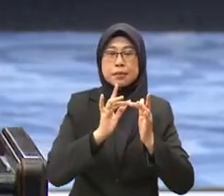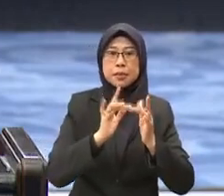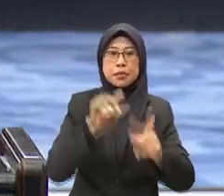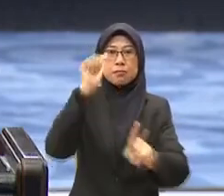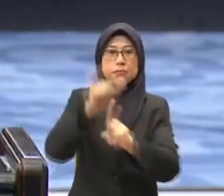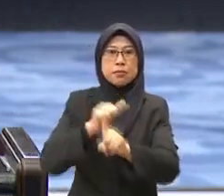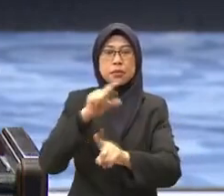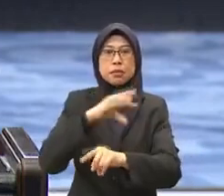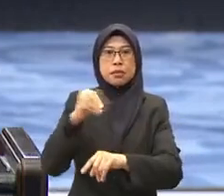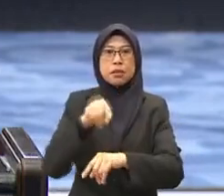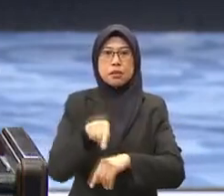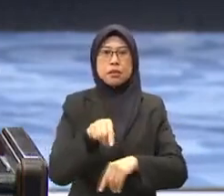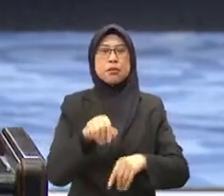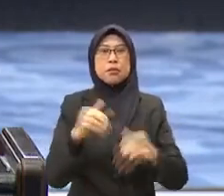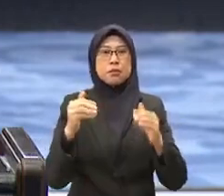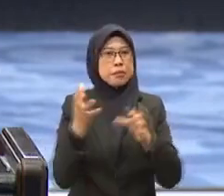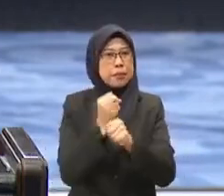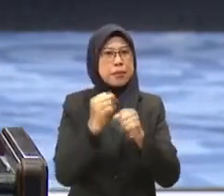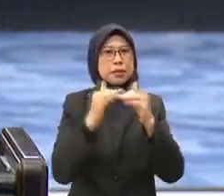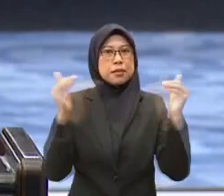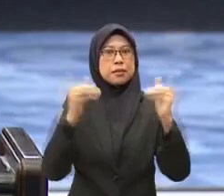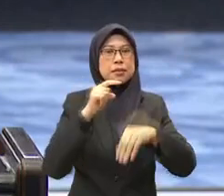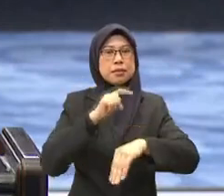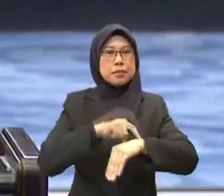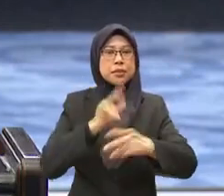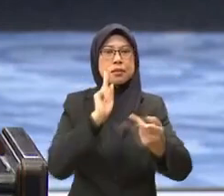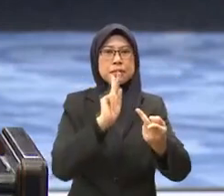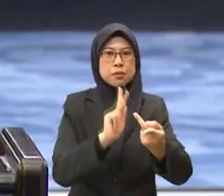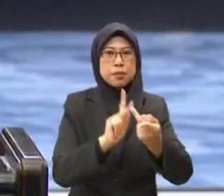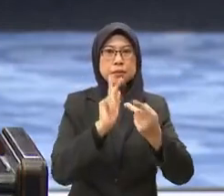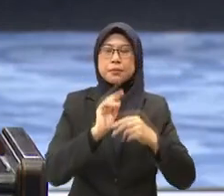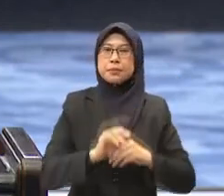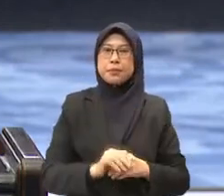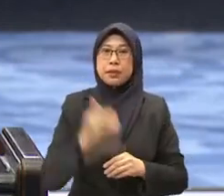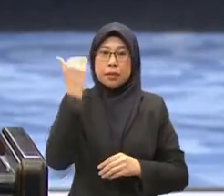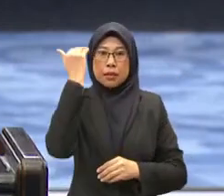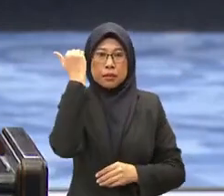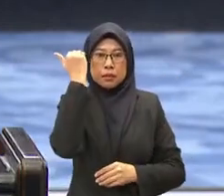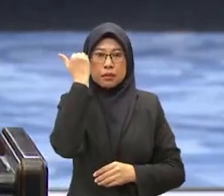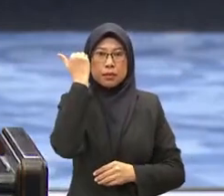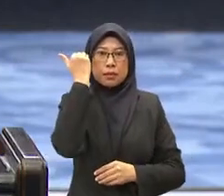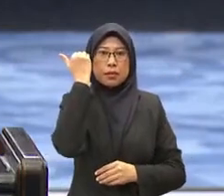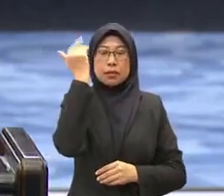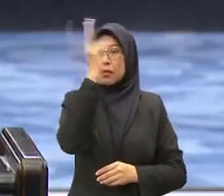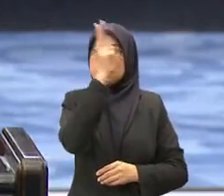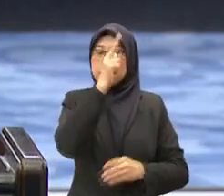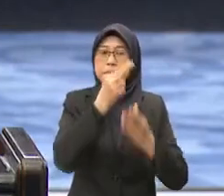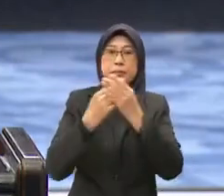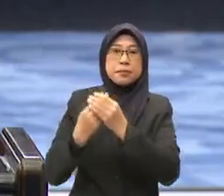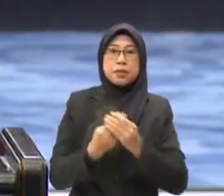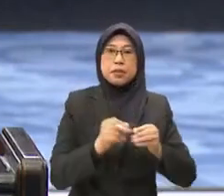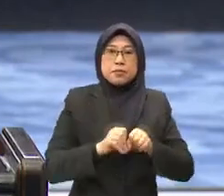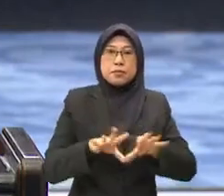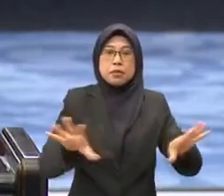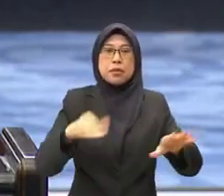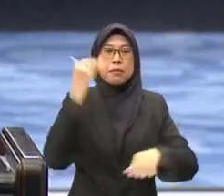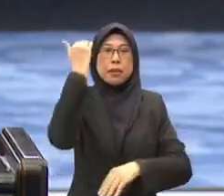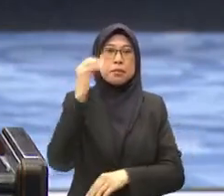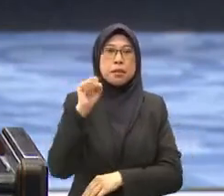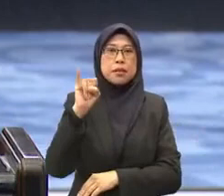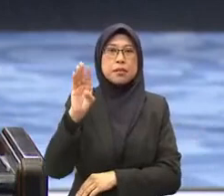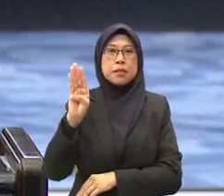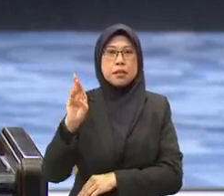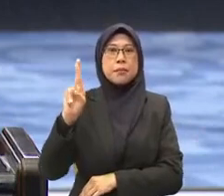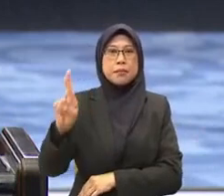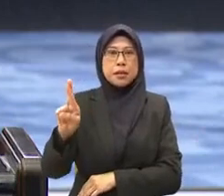jenayah siber memperolehi keadilan dalam tempoh masa yang munasabah kerajaan perpaduan akan memperluaskan mahkamah siber di seluruh Malaysia